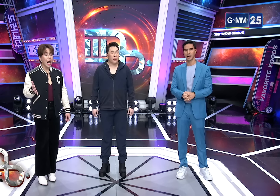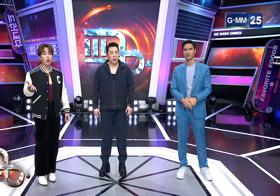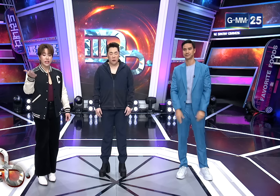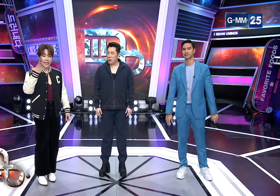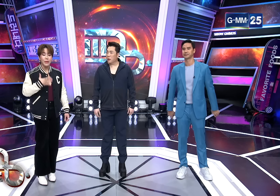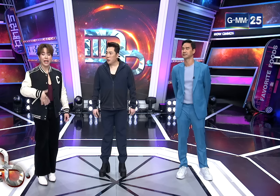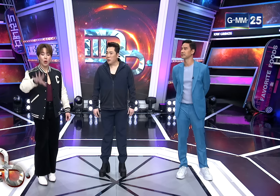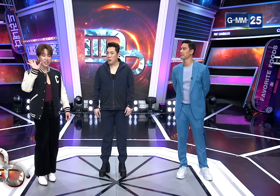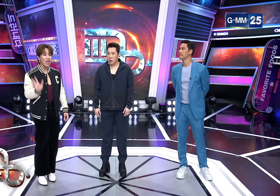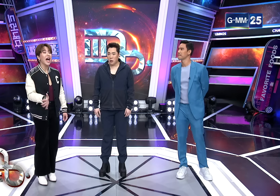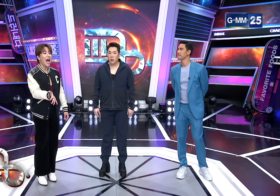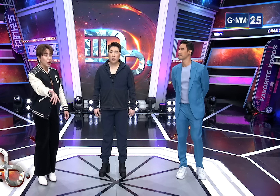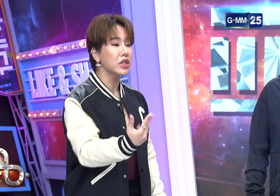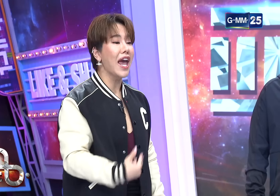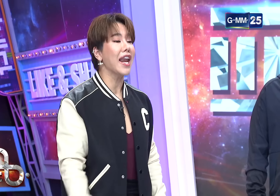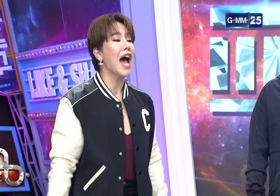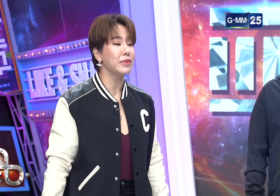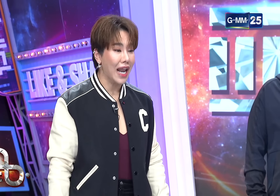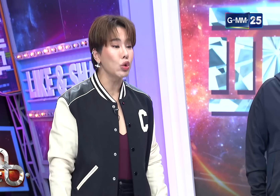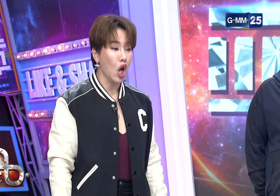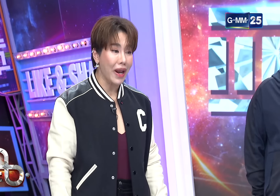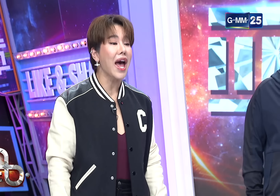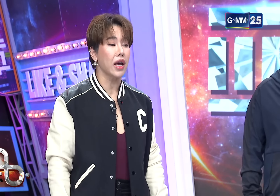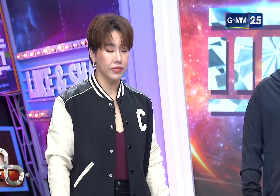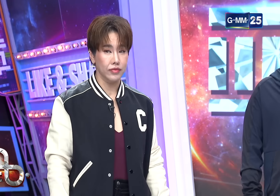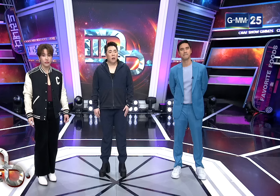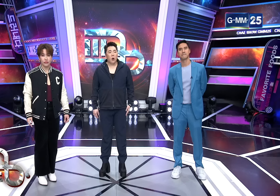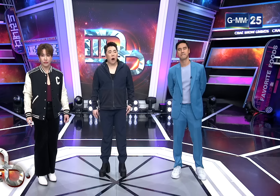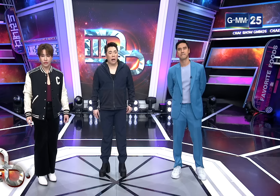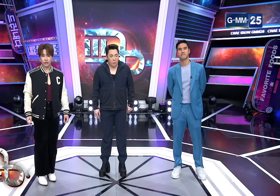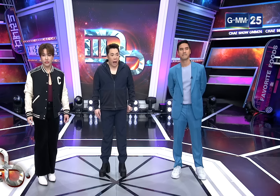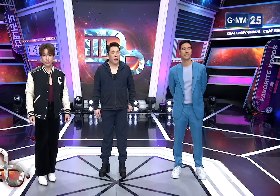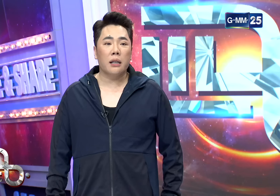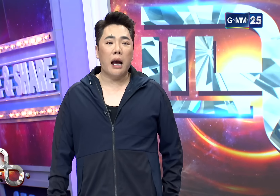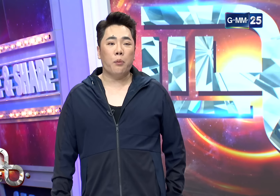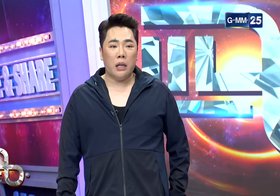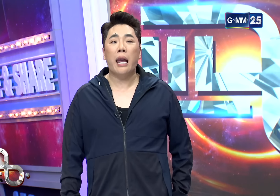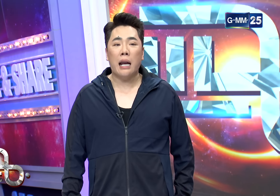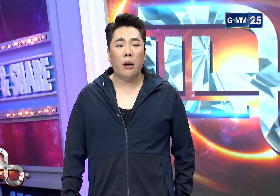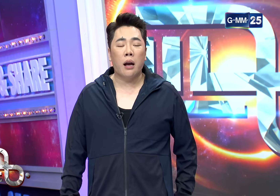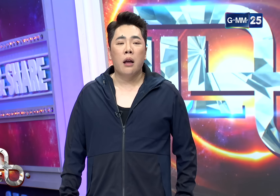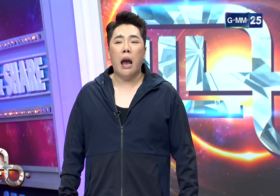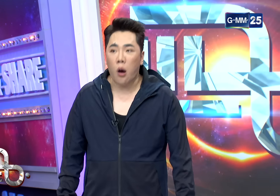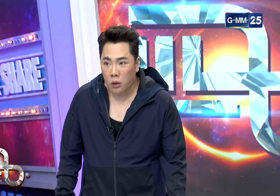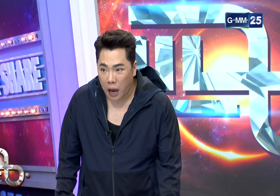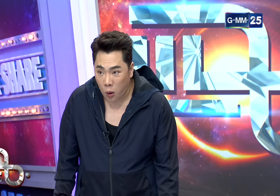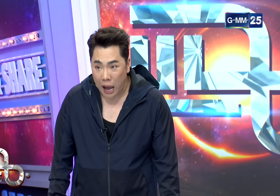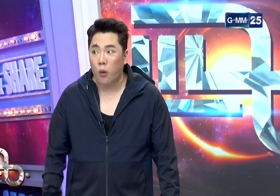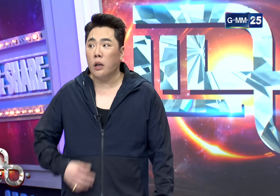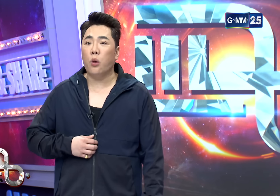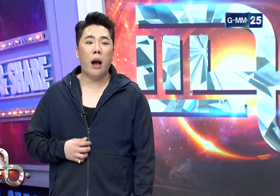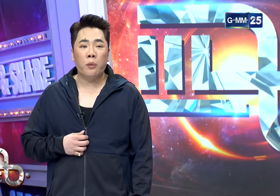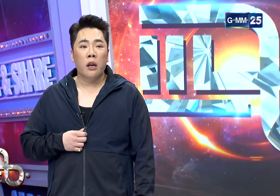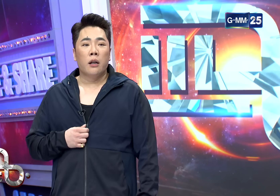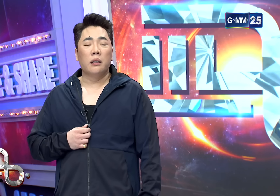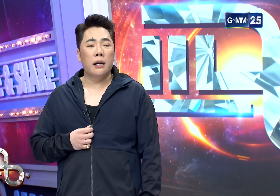ด้วย คือเอาซีทำเสร็จแล้วก็มาเสนอขายซื้อแอร์ไทม์จากเราถูกต้องไหมล่ะ ก็ว่ากันไปนะครับได้เห็นข่าวแล้วอ่ะเข้าข่าว